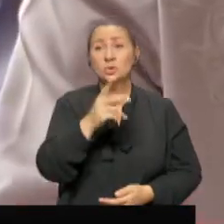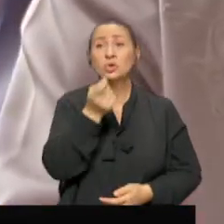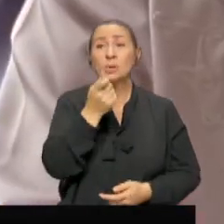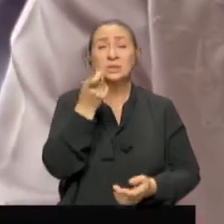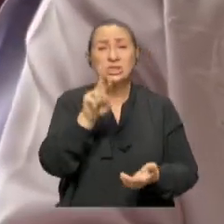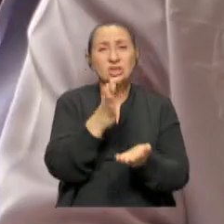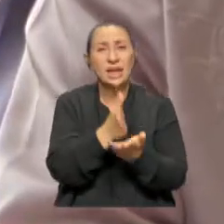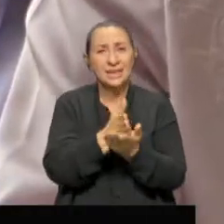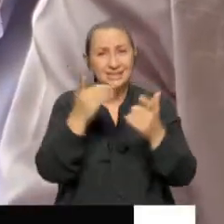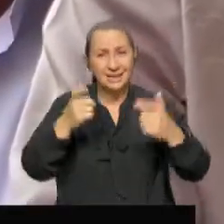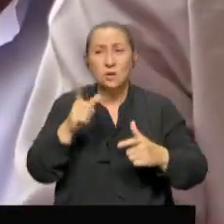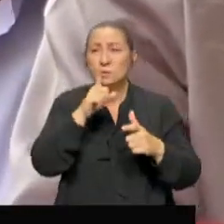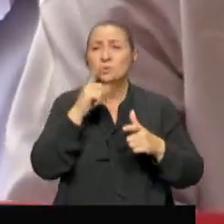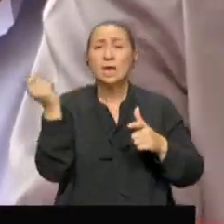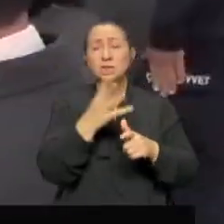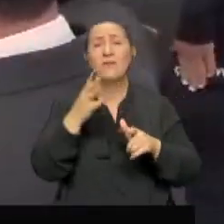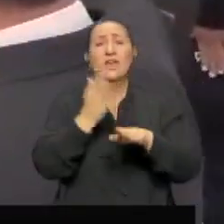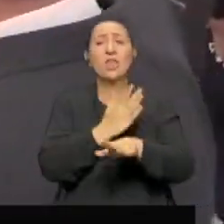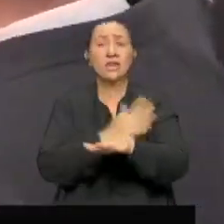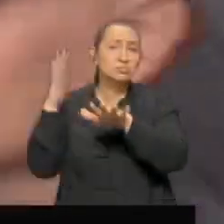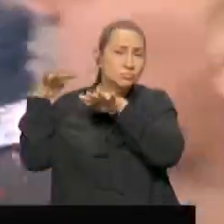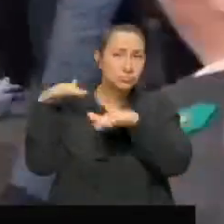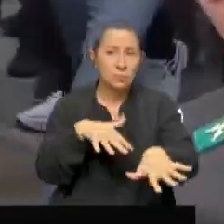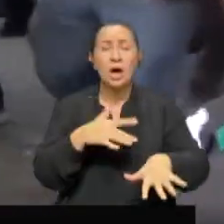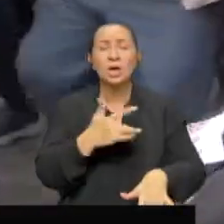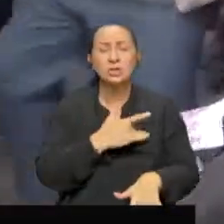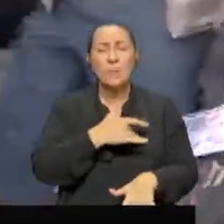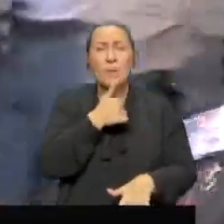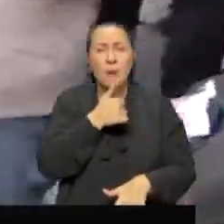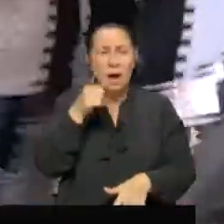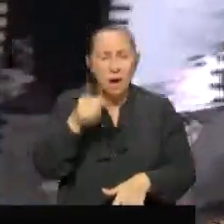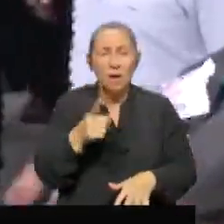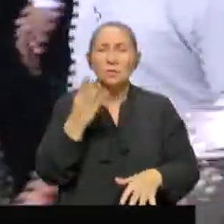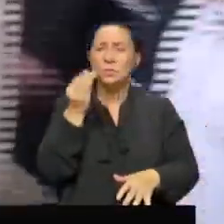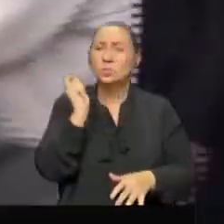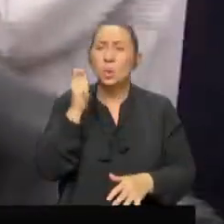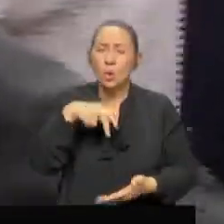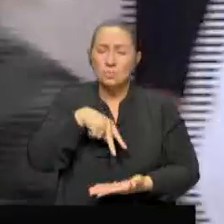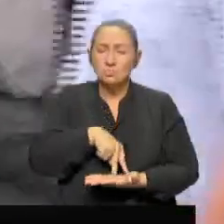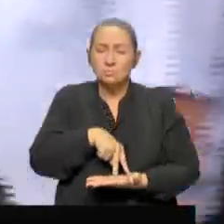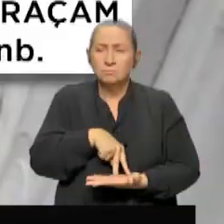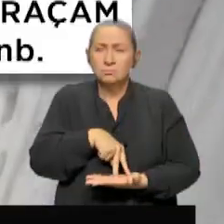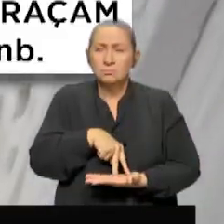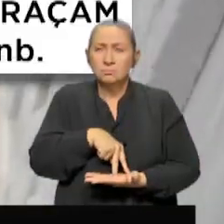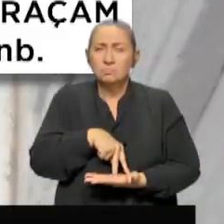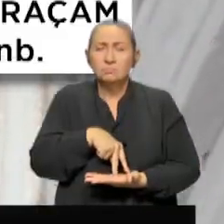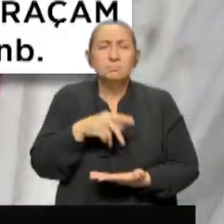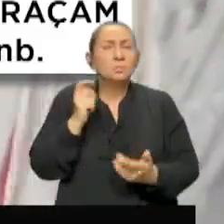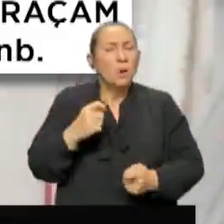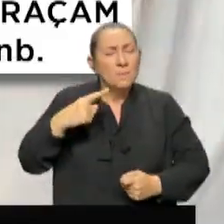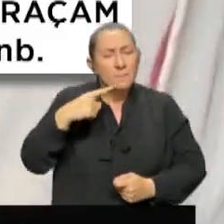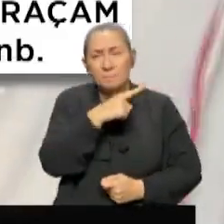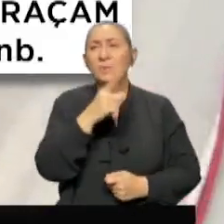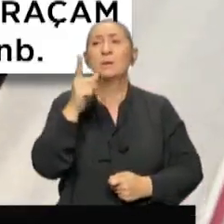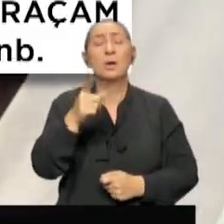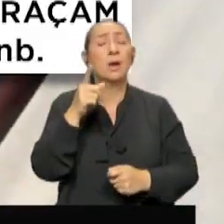Çorum'daki cenaze törenine yüzlerce vatandaş katıldı. Acılı baba Bedri Karaçam güçlükle ayakta durabildi cenazede. Şehit uzman